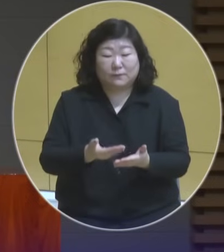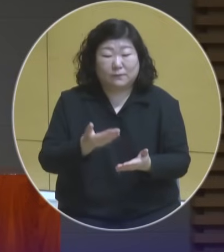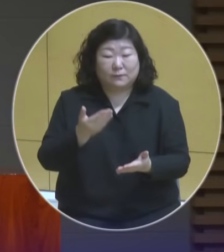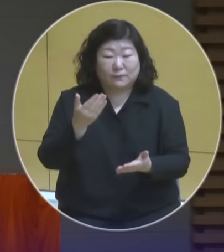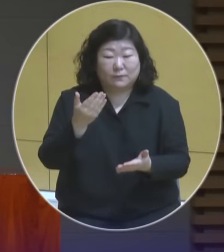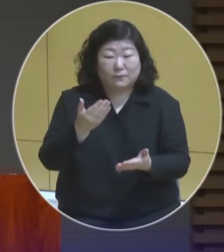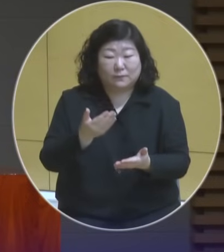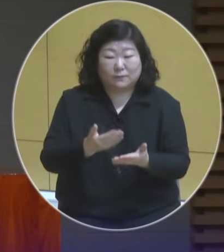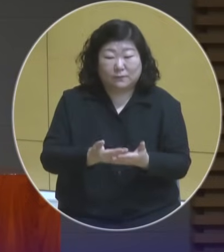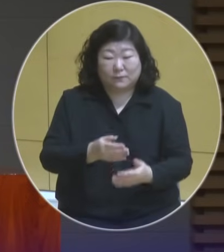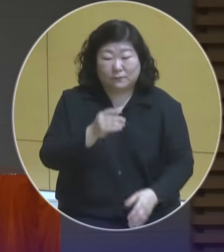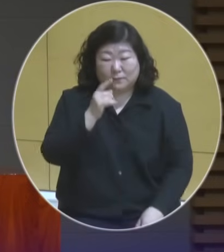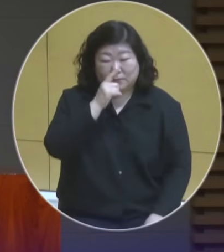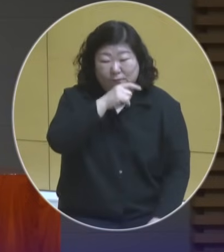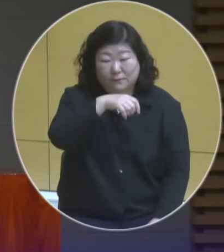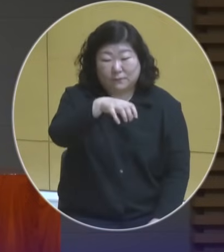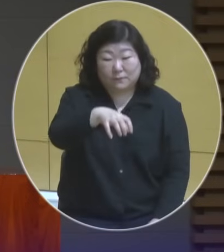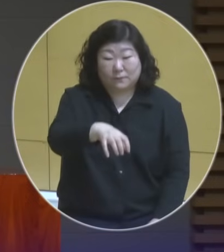용서하옵소서